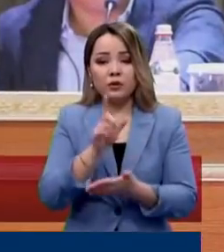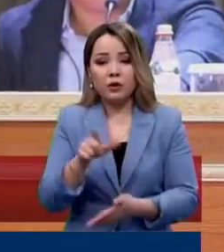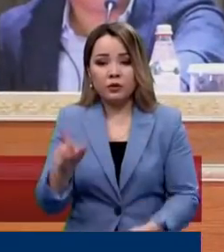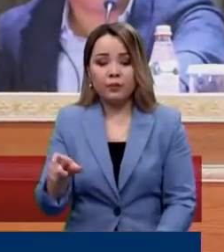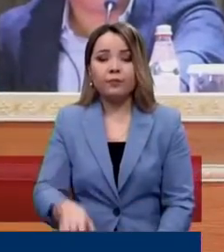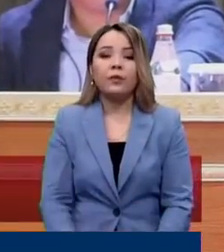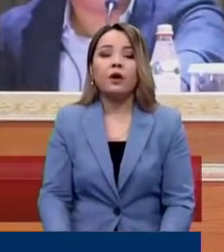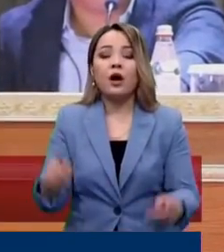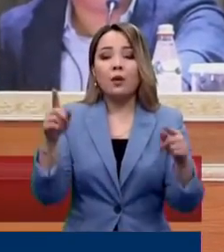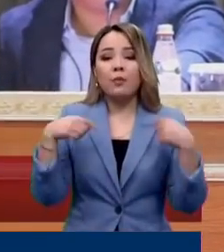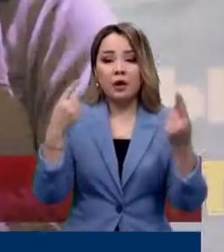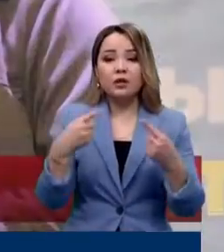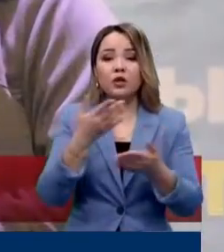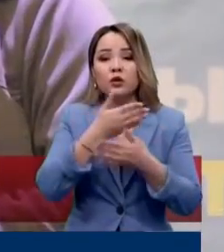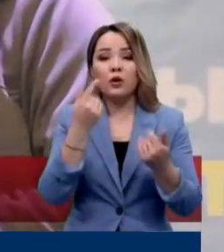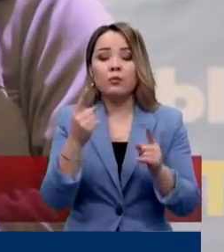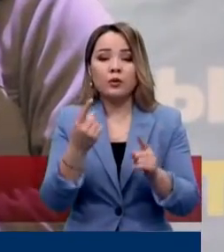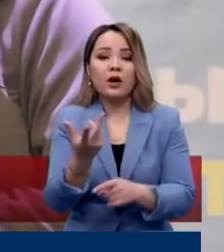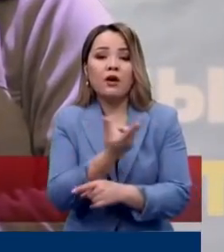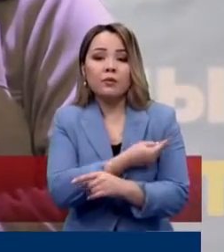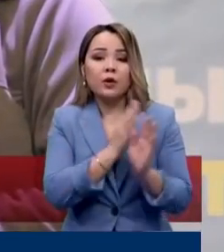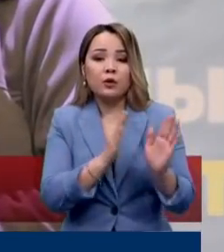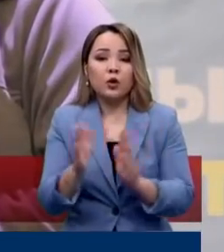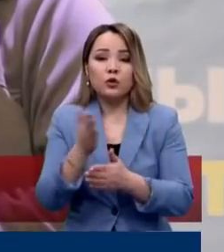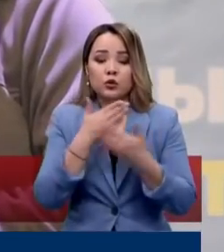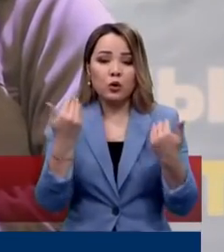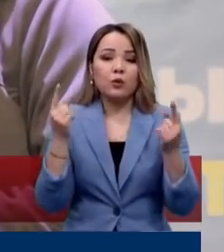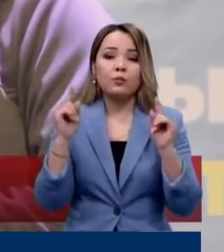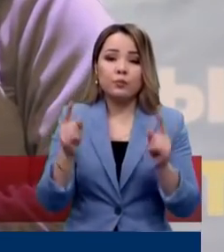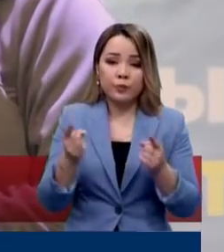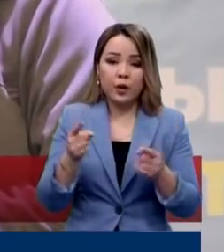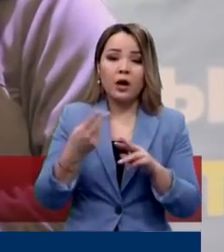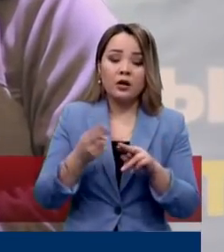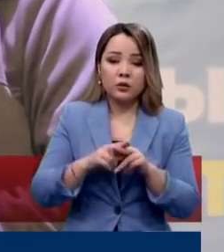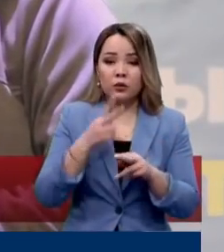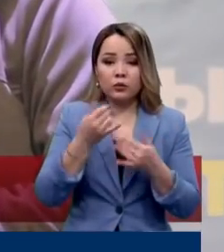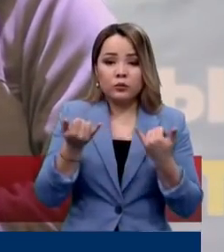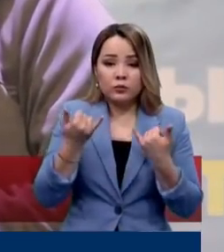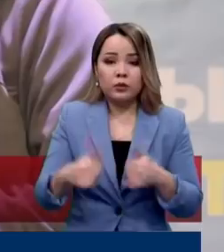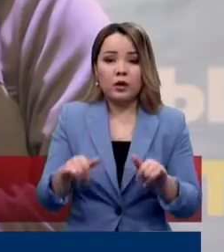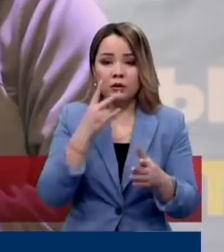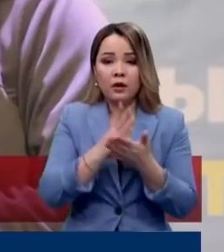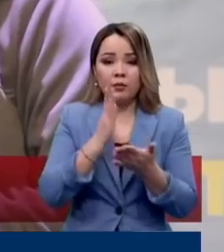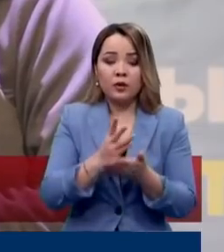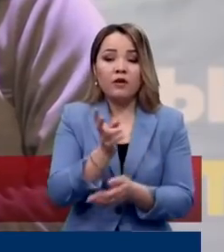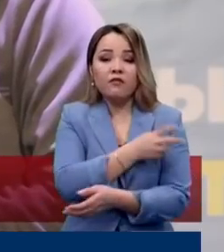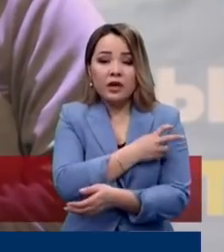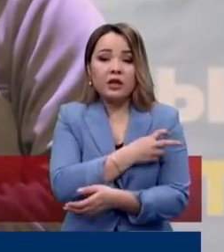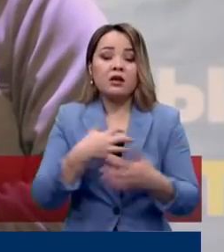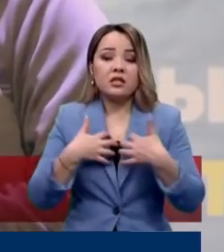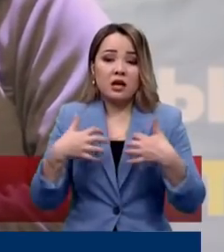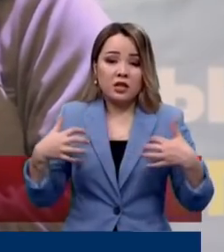мал егілген жоқ, егілмейді. Вакцинация дейтін жоқ жігіттер, бұл дейтін сұмдық. Осыны ветеринария